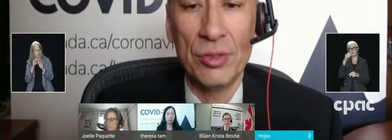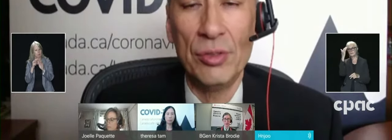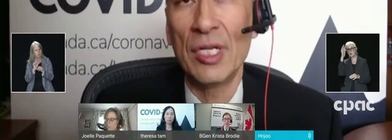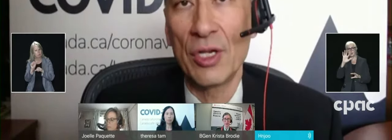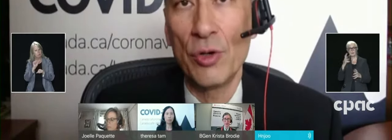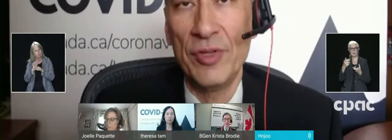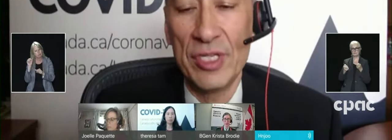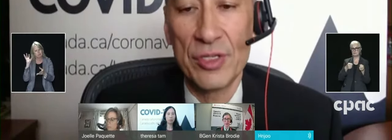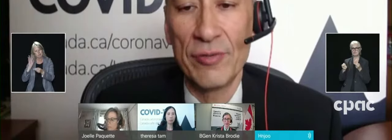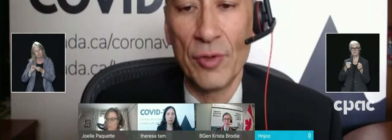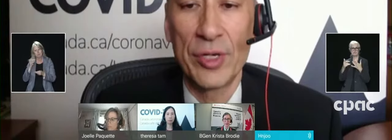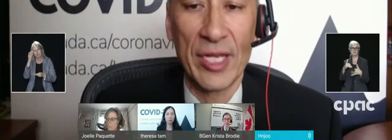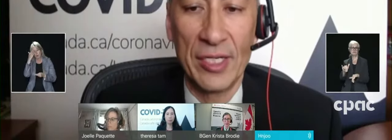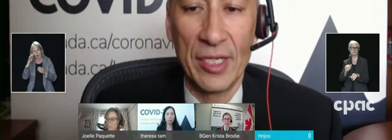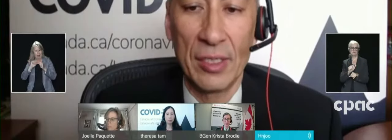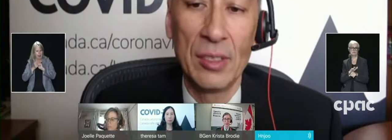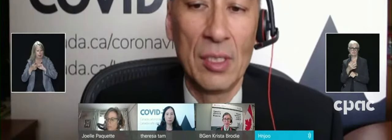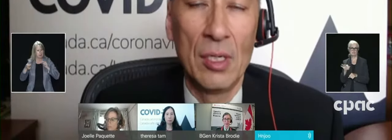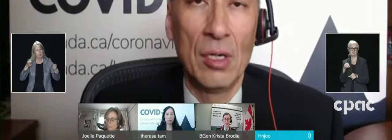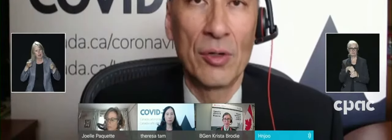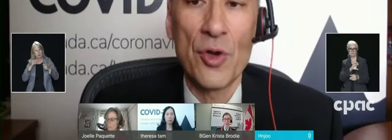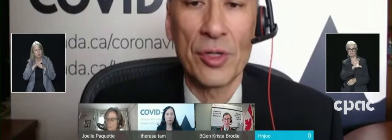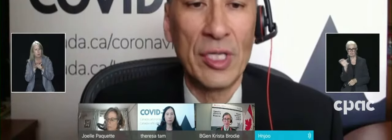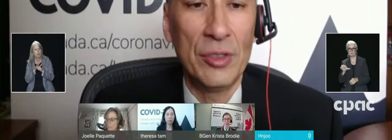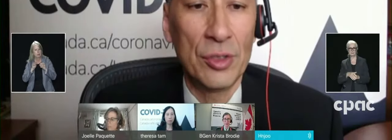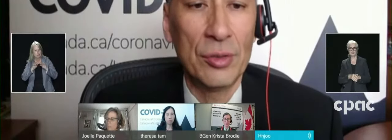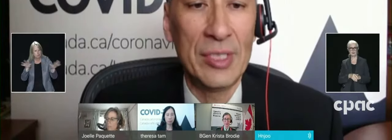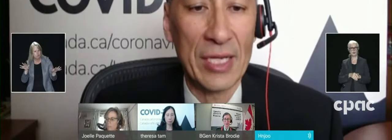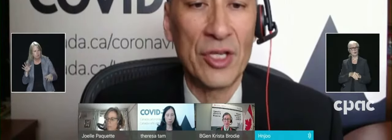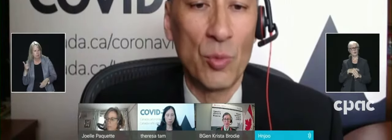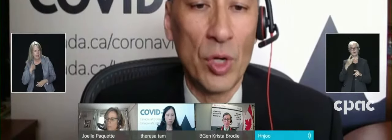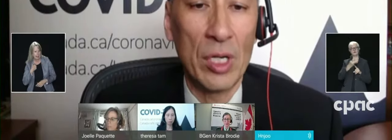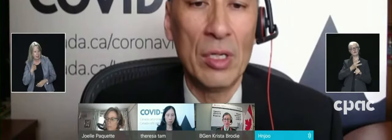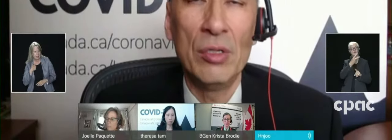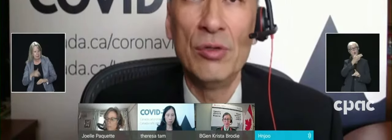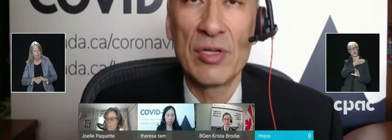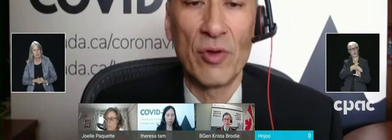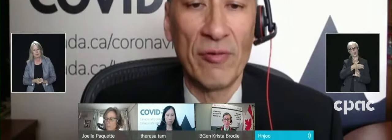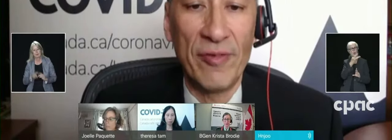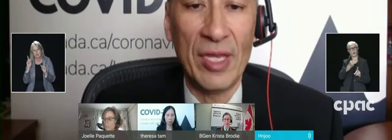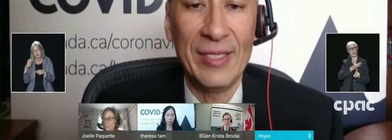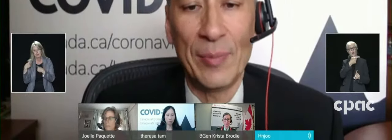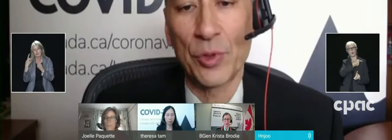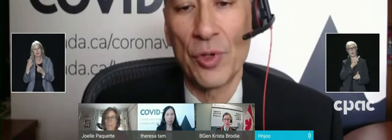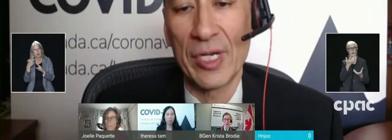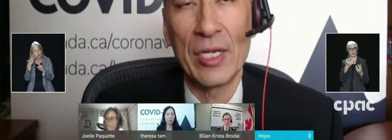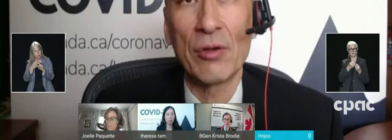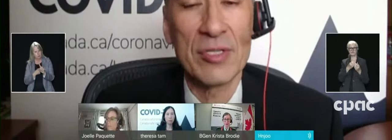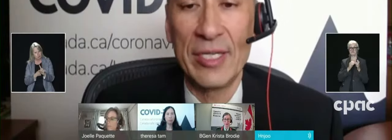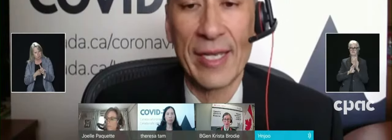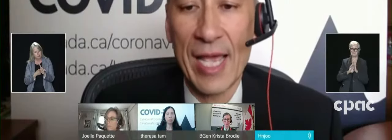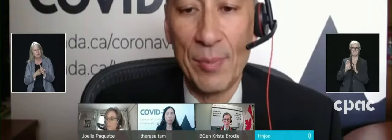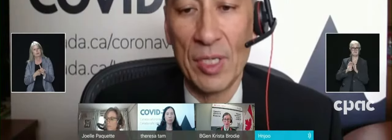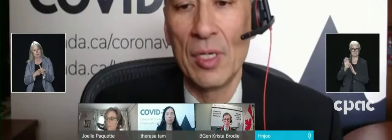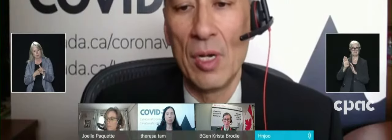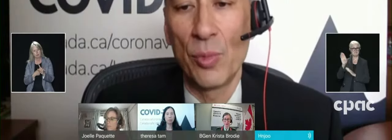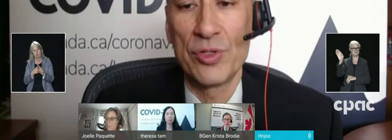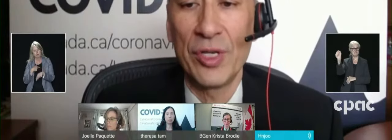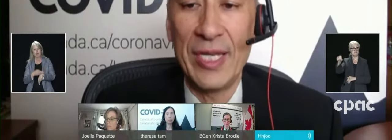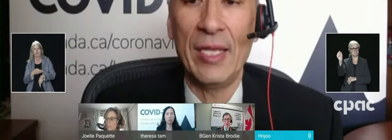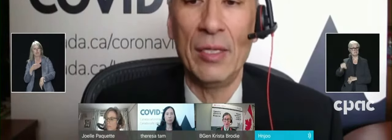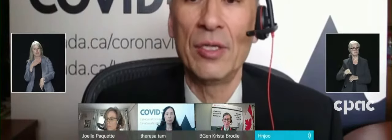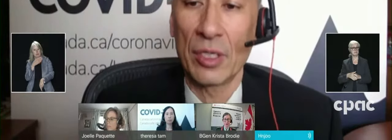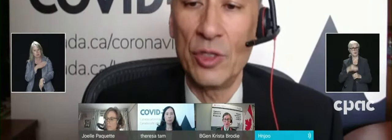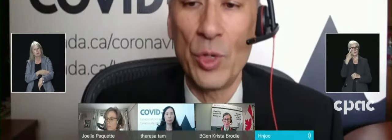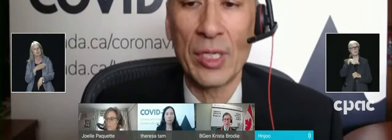gestion continue de la COVID-19 au Canada. Au cours des 2 derniers mois, nous avons fait des progrès considérables